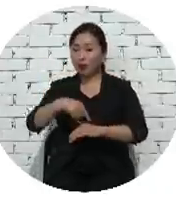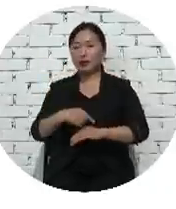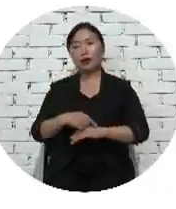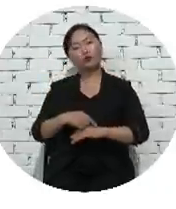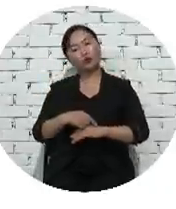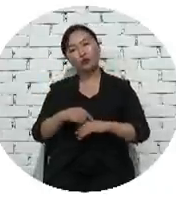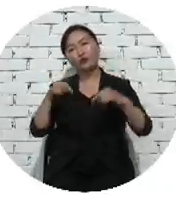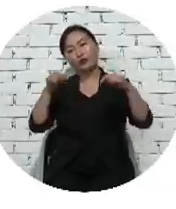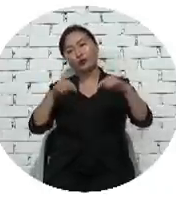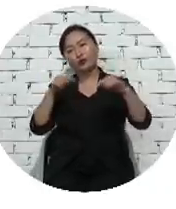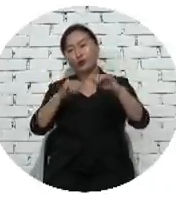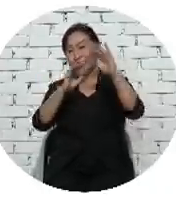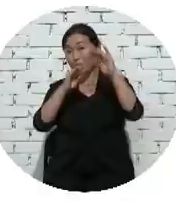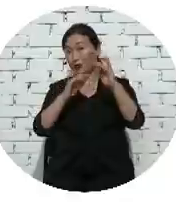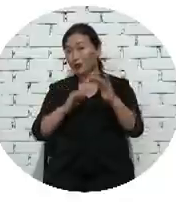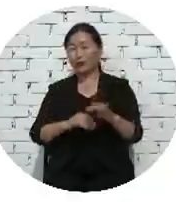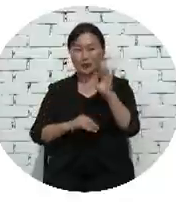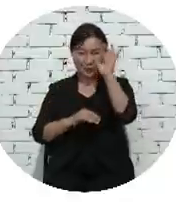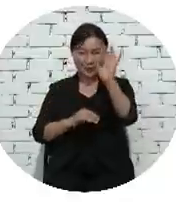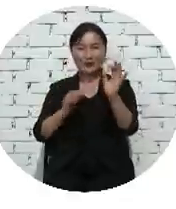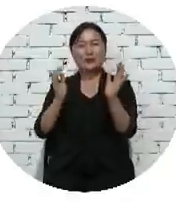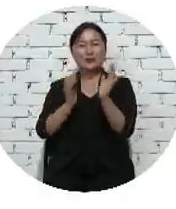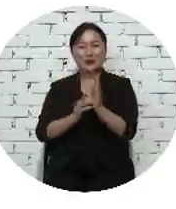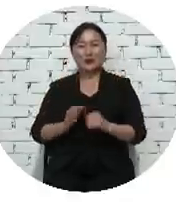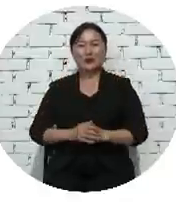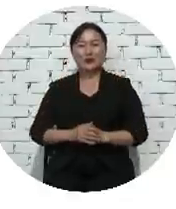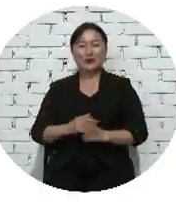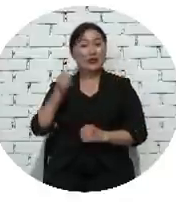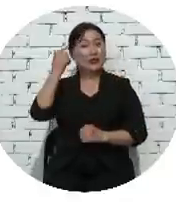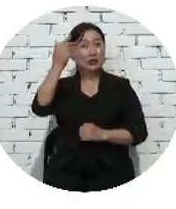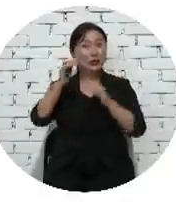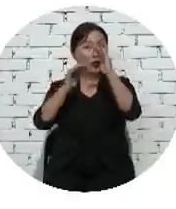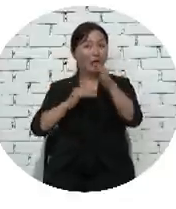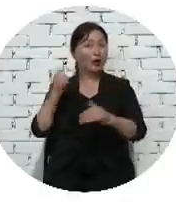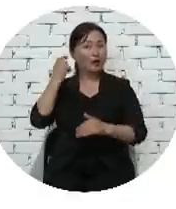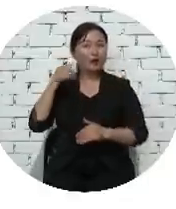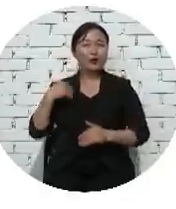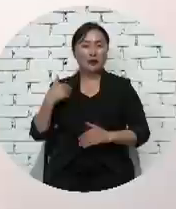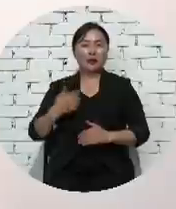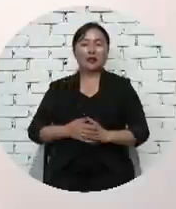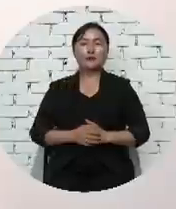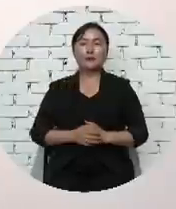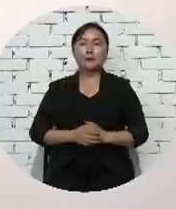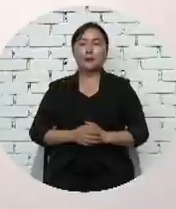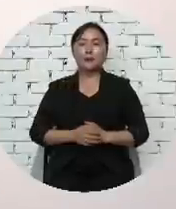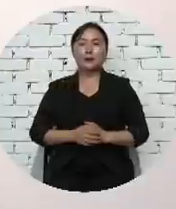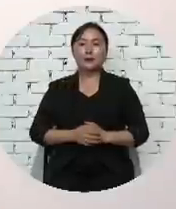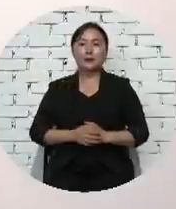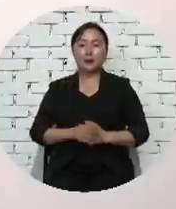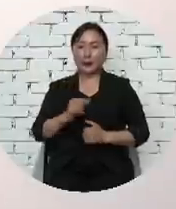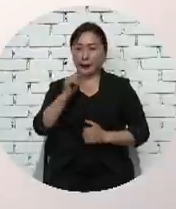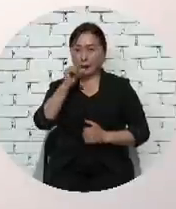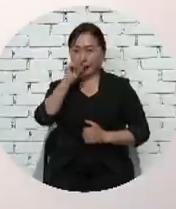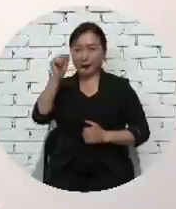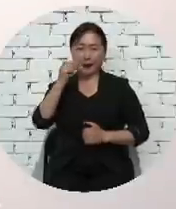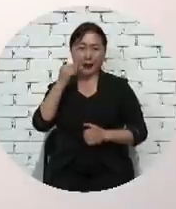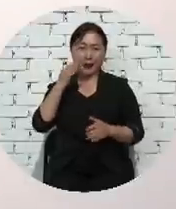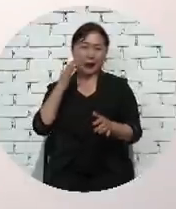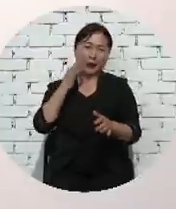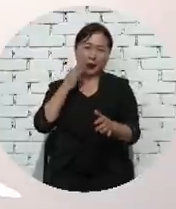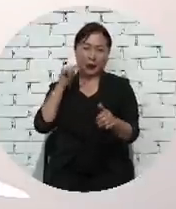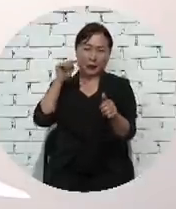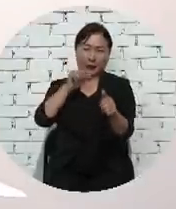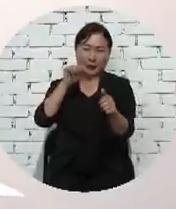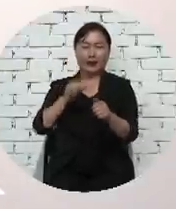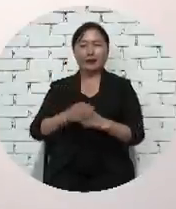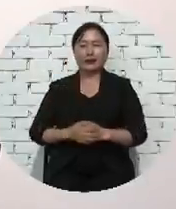하시는 거를 좀 봤어요. 어떤 부분을 보셨는지? 질문을 못 들어가지고. 예. 어쨌든 굉장히 날카로운 질문들이 많이 나옵니다. 전 네.